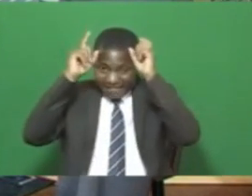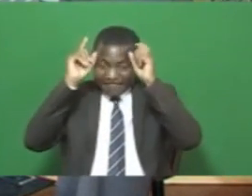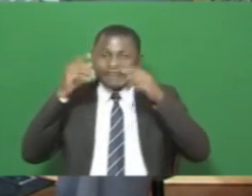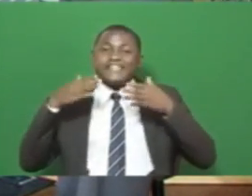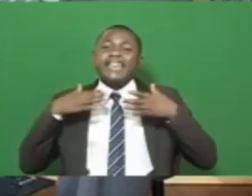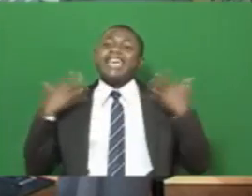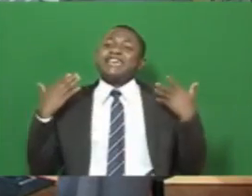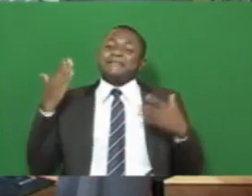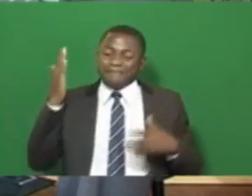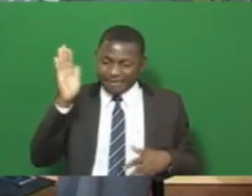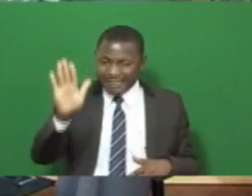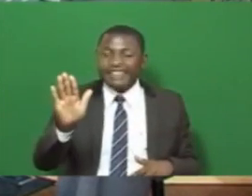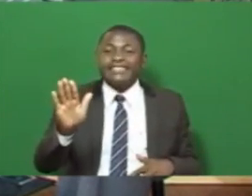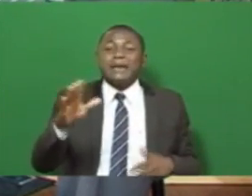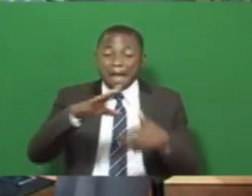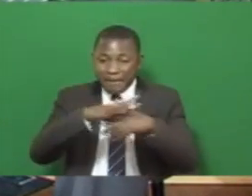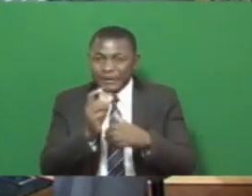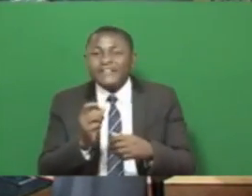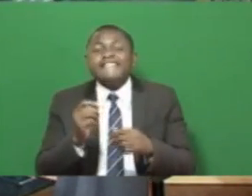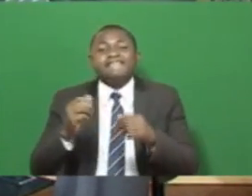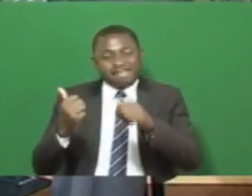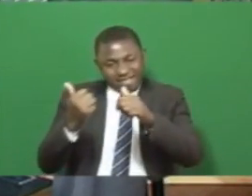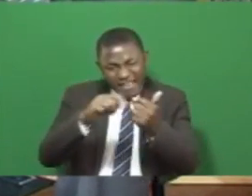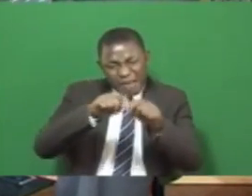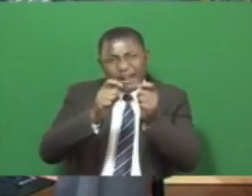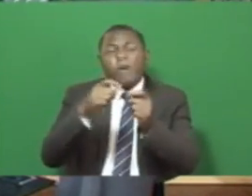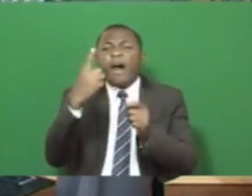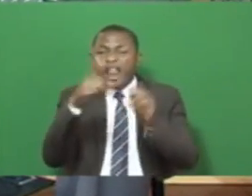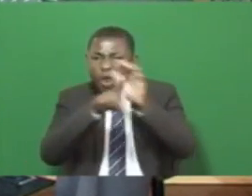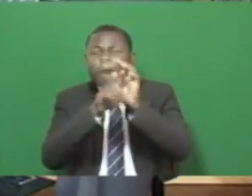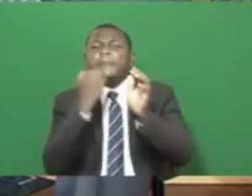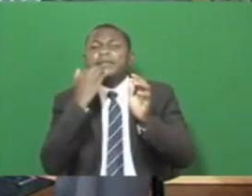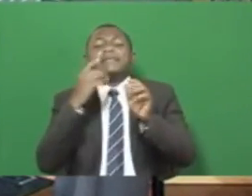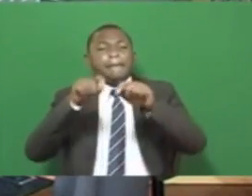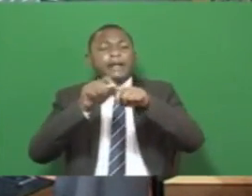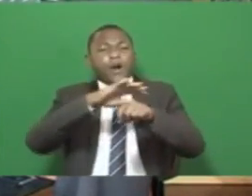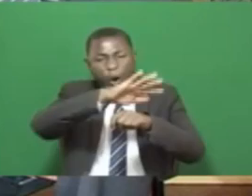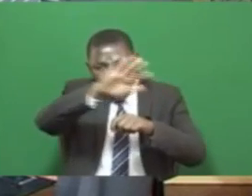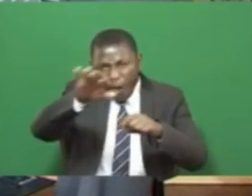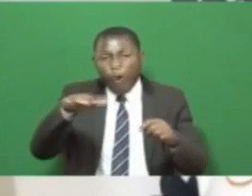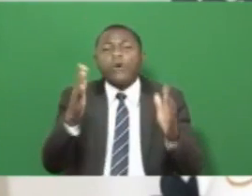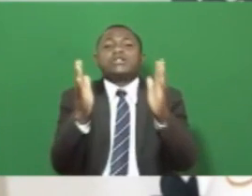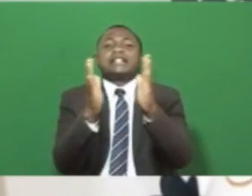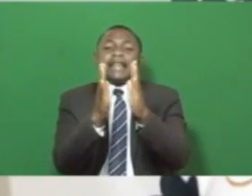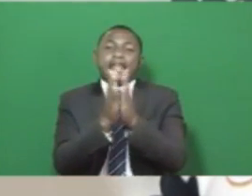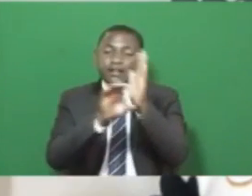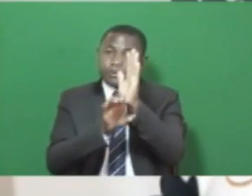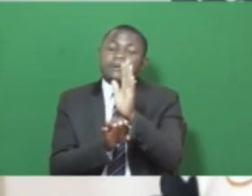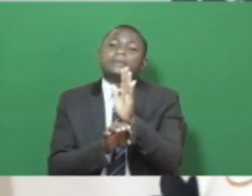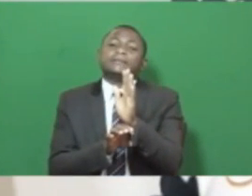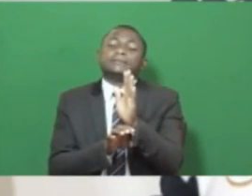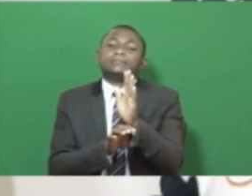Anototi zvangu zvaita. Oane kaito zonda fana na achikora tehe. Satani tozvizia. Saka izvi ndezvimuchaona kuti even